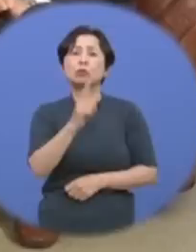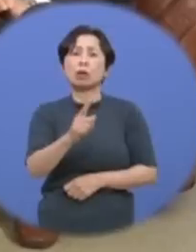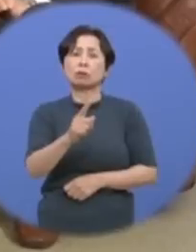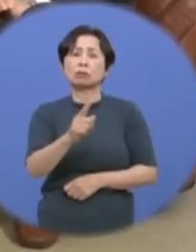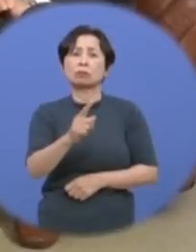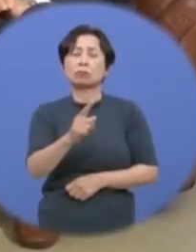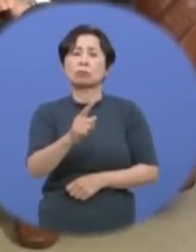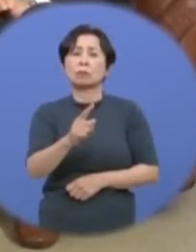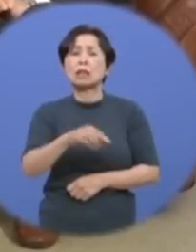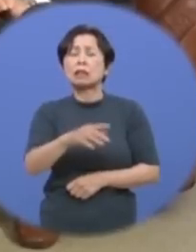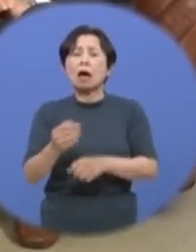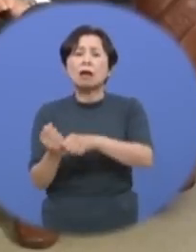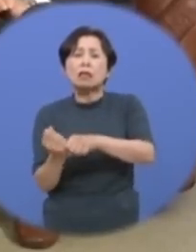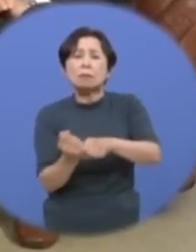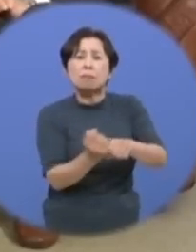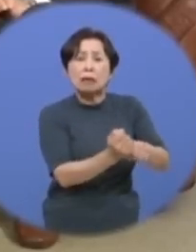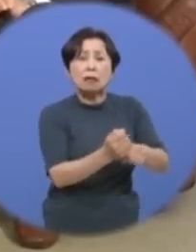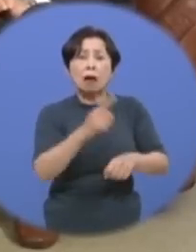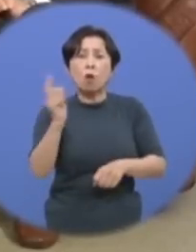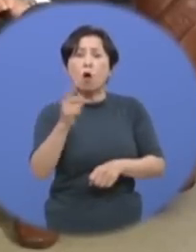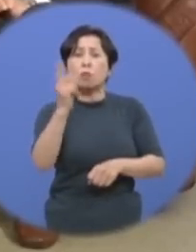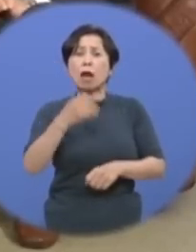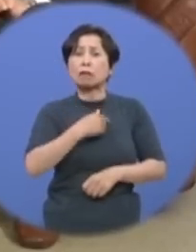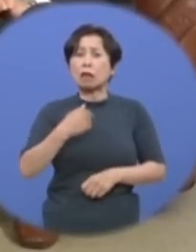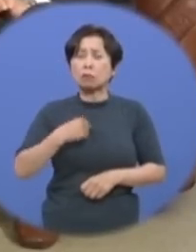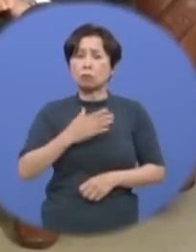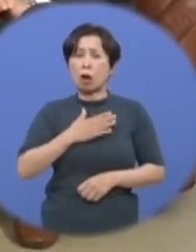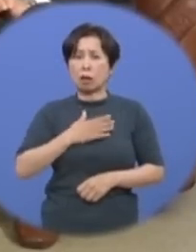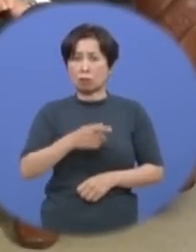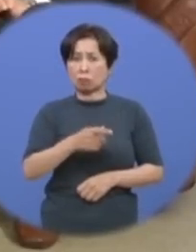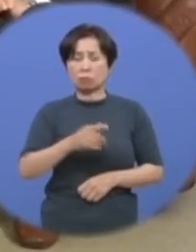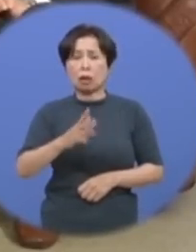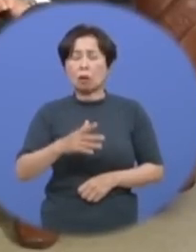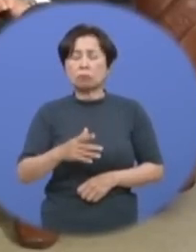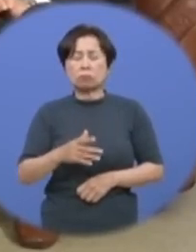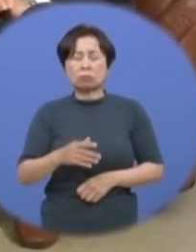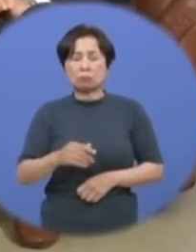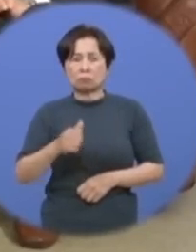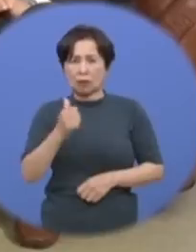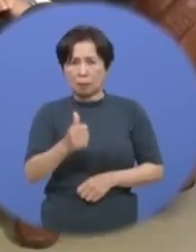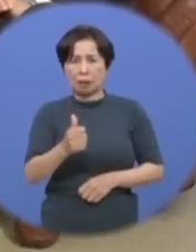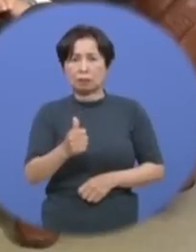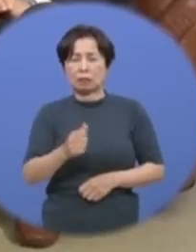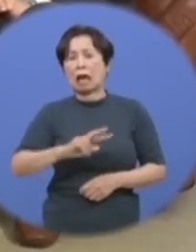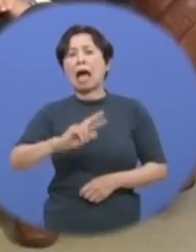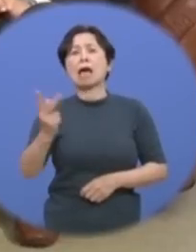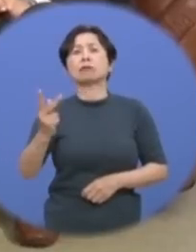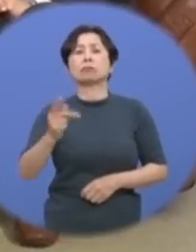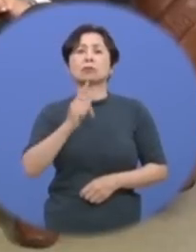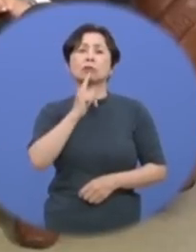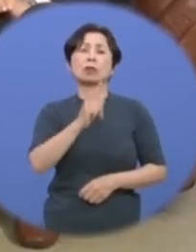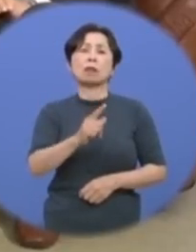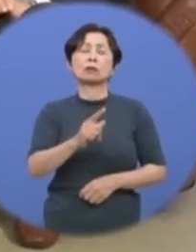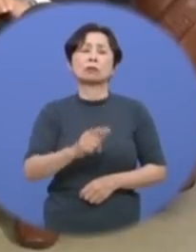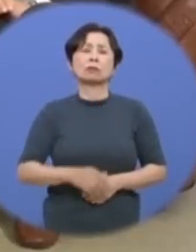で僕はあえて引っ張ったら帰るぞと言うわけですよ彼らはホームランを打ちたい